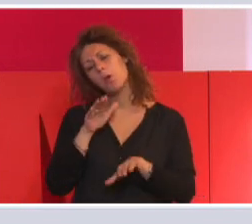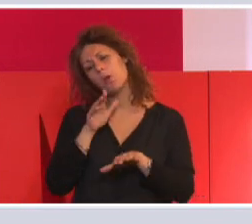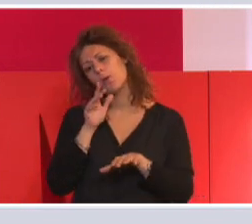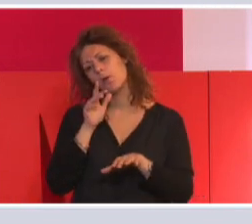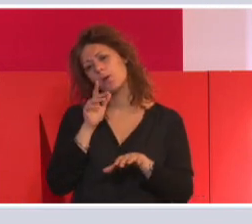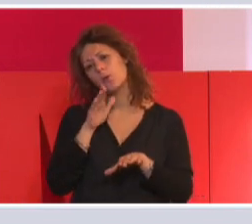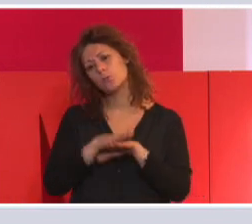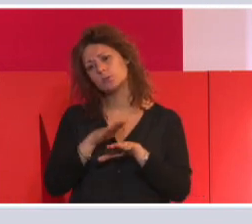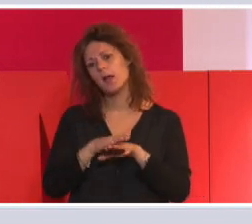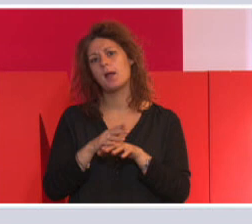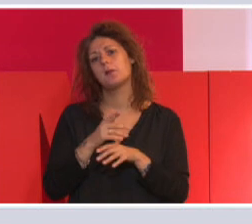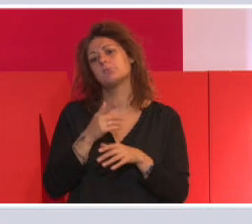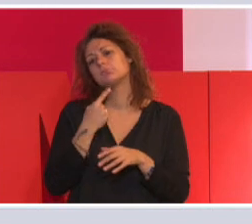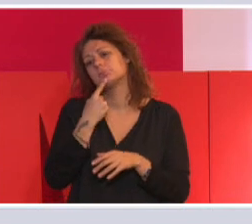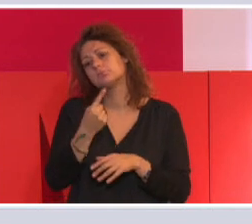concludendo